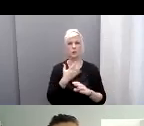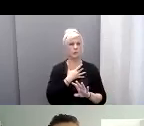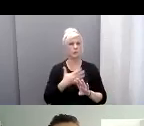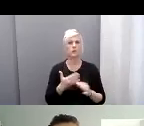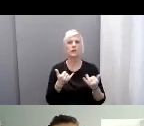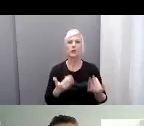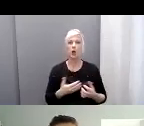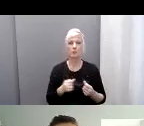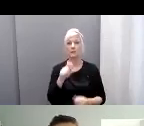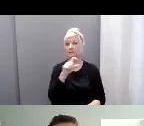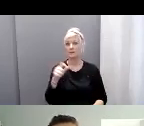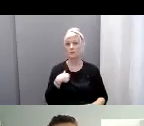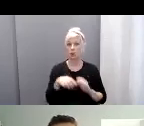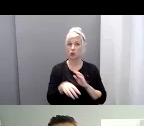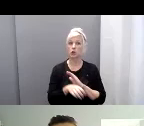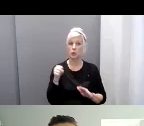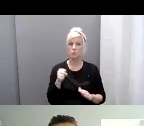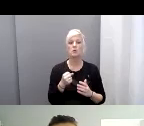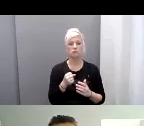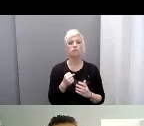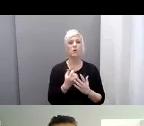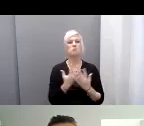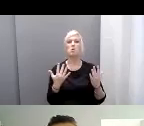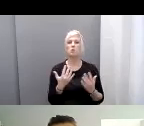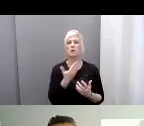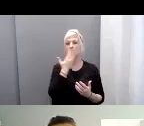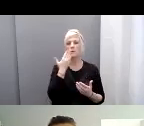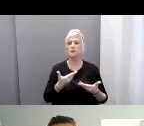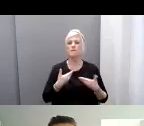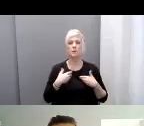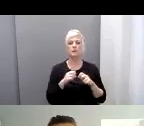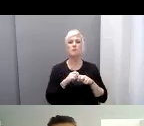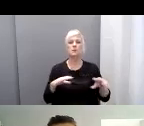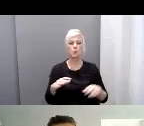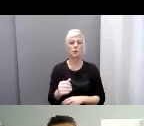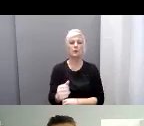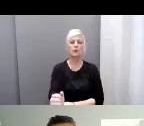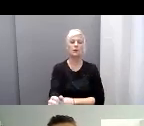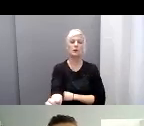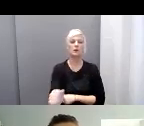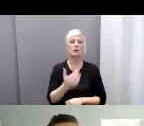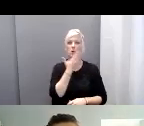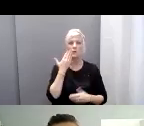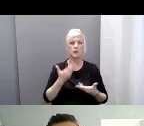som jag kommer ta upp är att många har fått otillräcklig information och otillräcklig sexualundervisning.